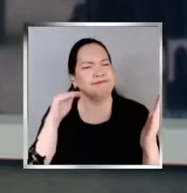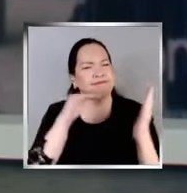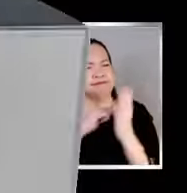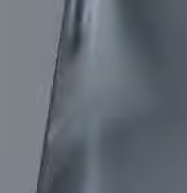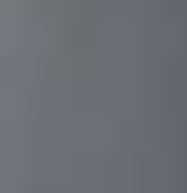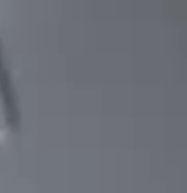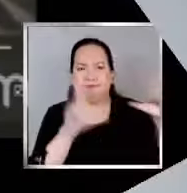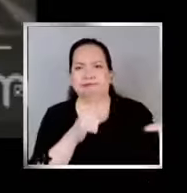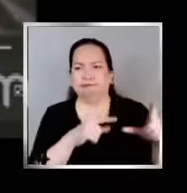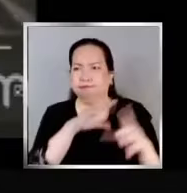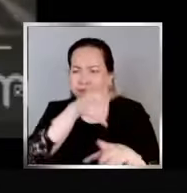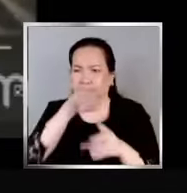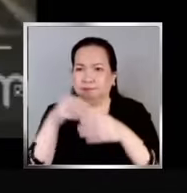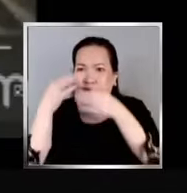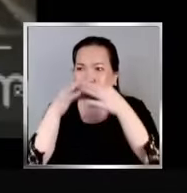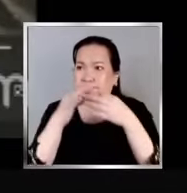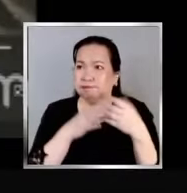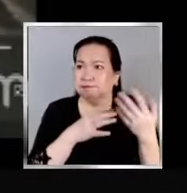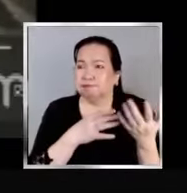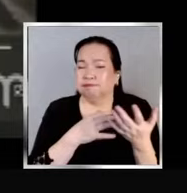Tingkungko.